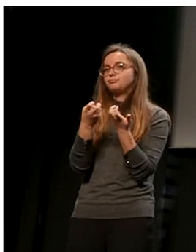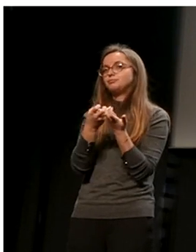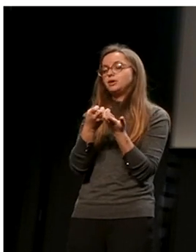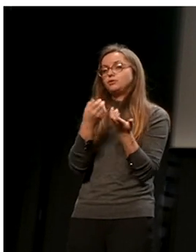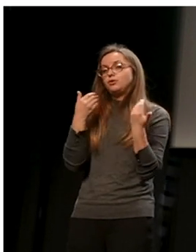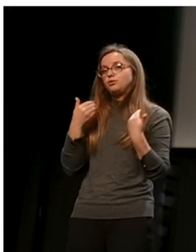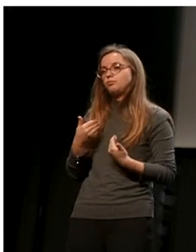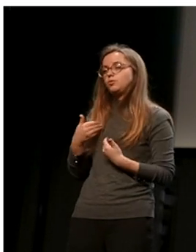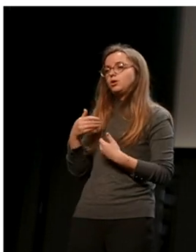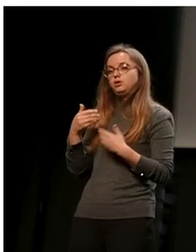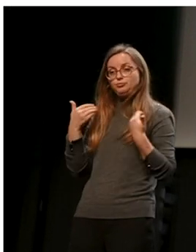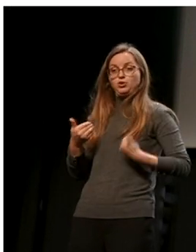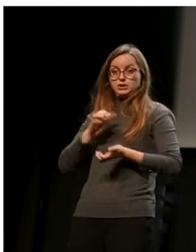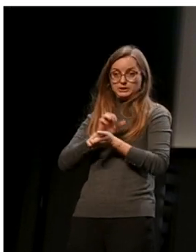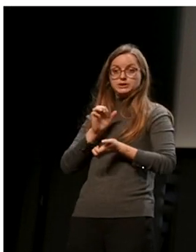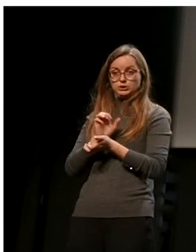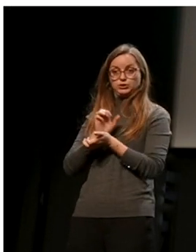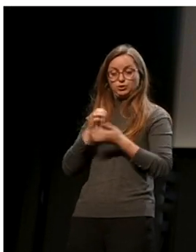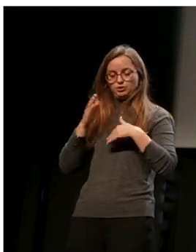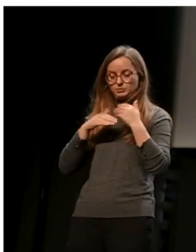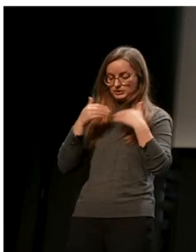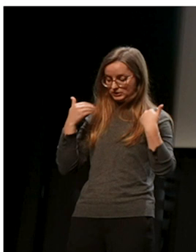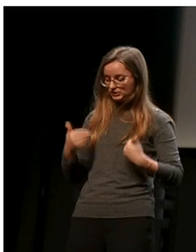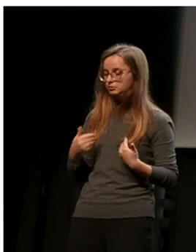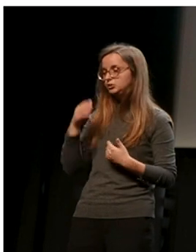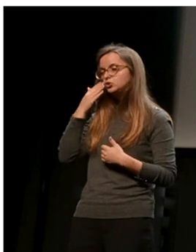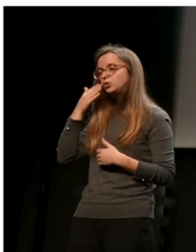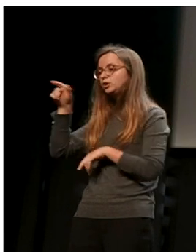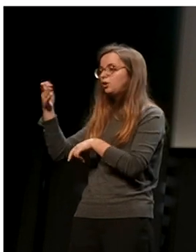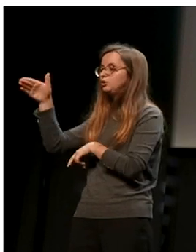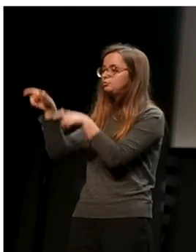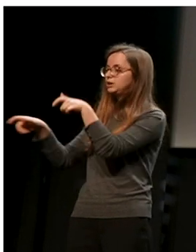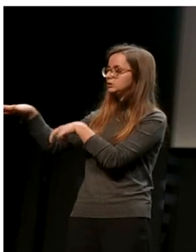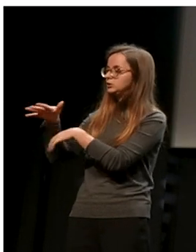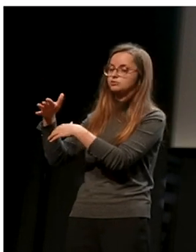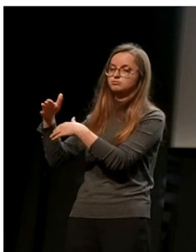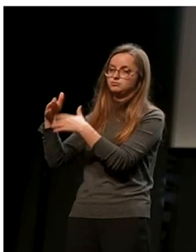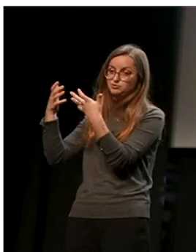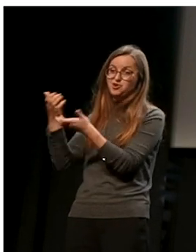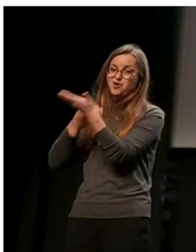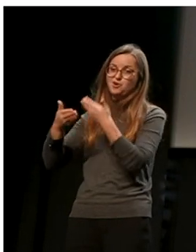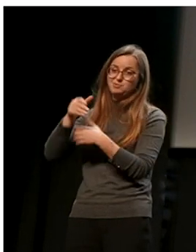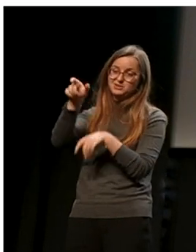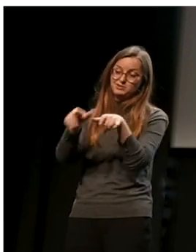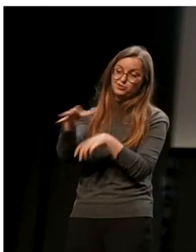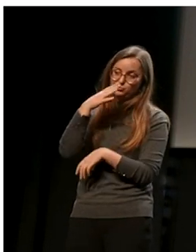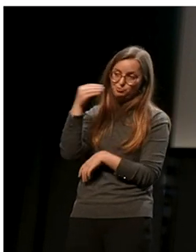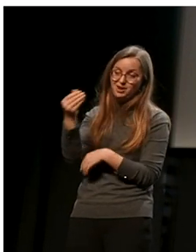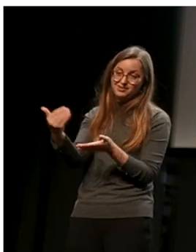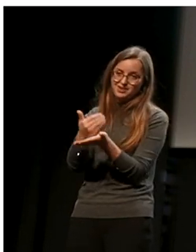ma part, de mon côté éditeur, la majorité des gens, des éditeurs que je pense qu'ils vont l'utiliser, c'est effectivement pour remplacer. Et